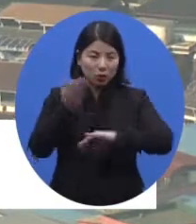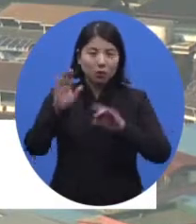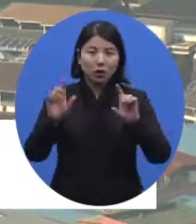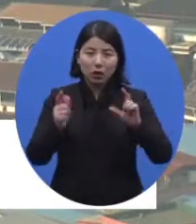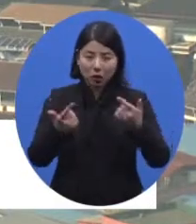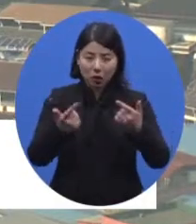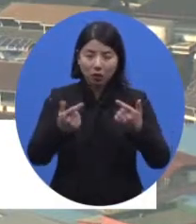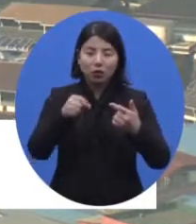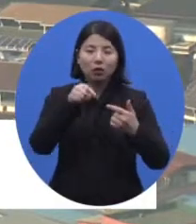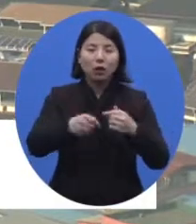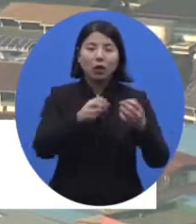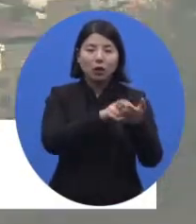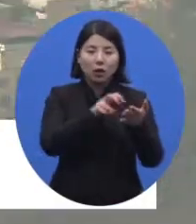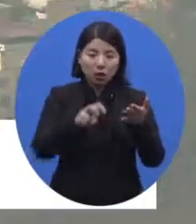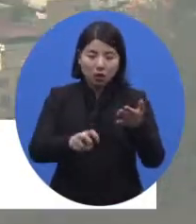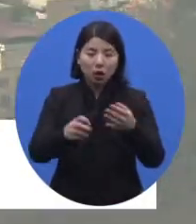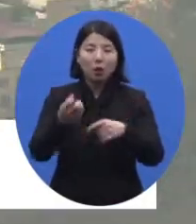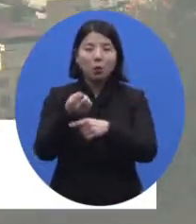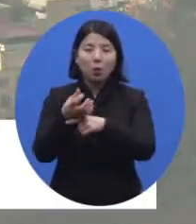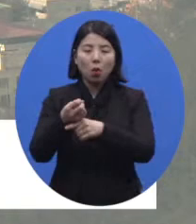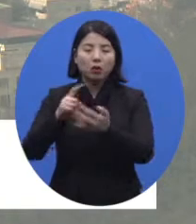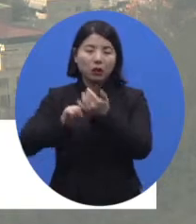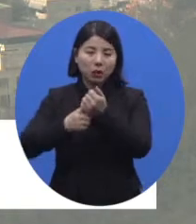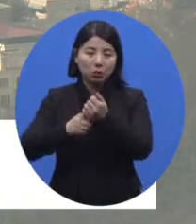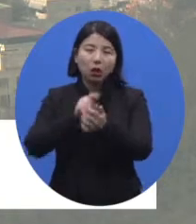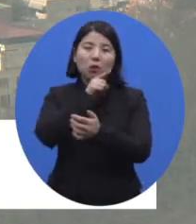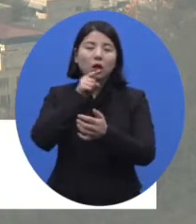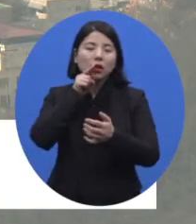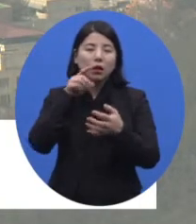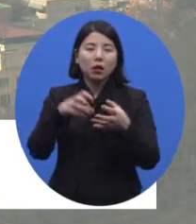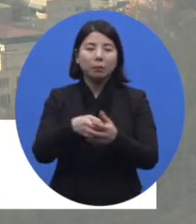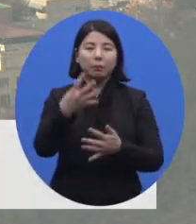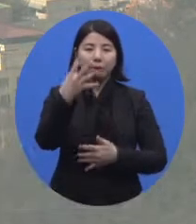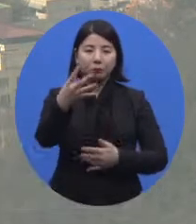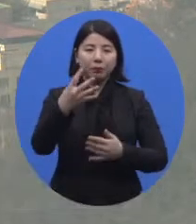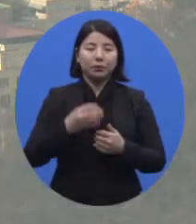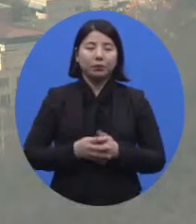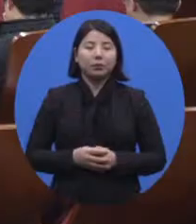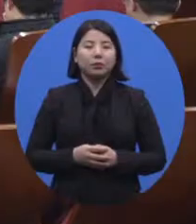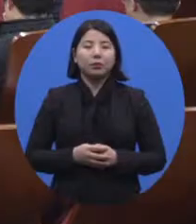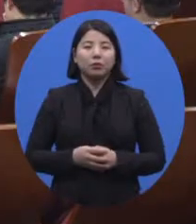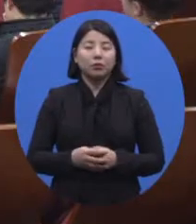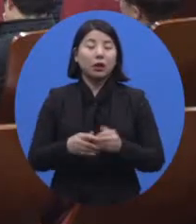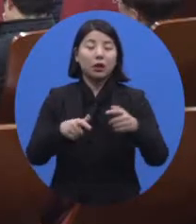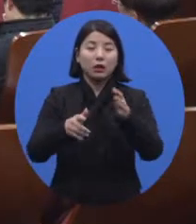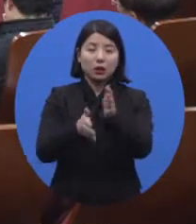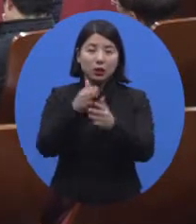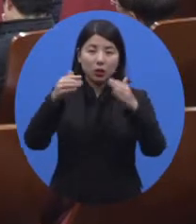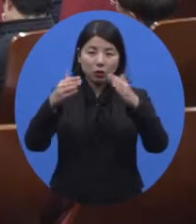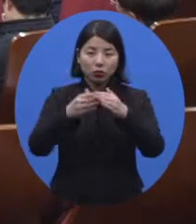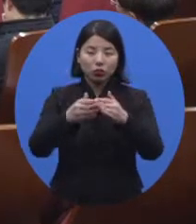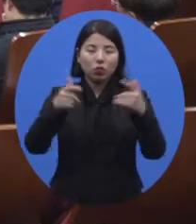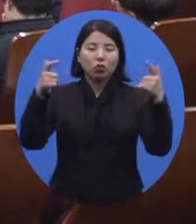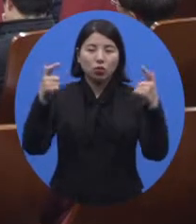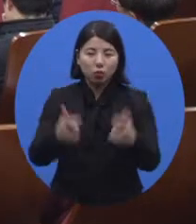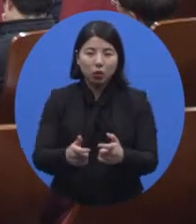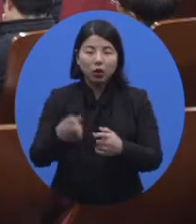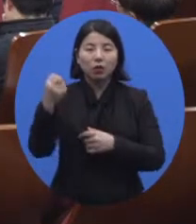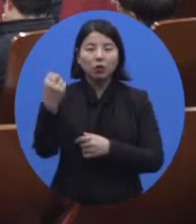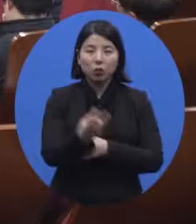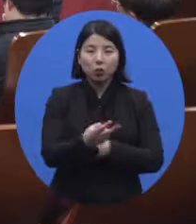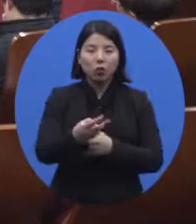지자체는 단양군 외에도 보은군과 증평군, 괴산군 등 4개로 나타났습니다. 지자체 인구가 급격히